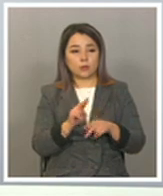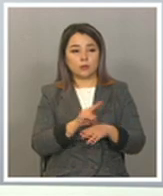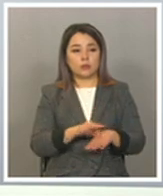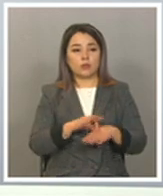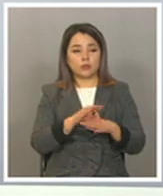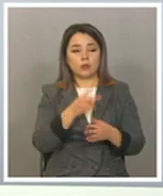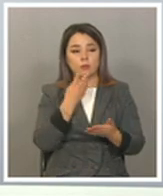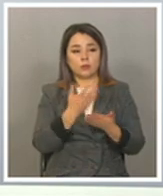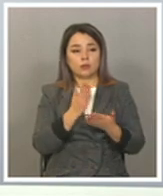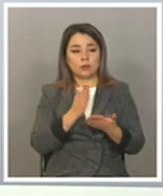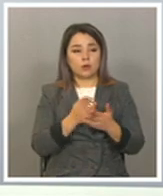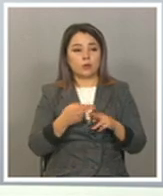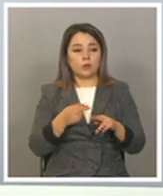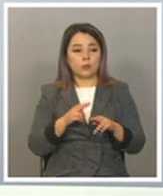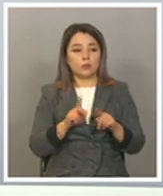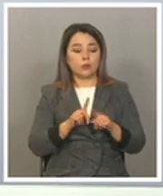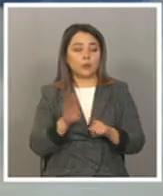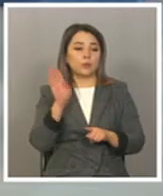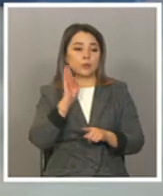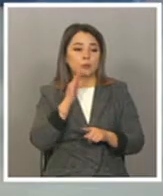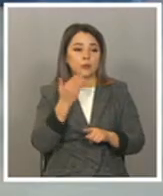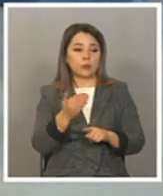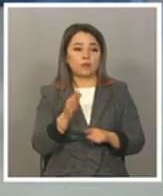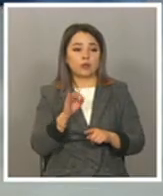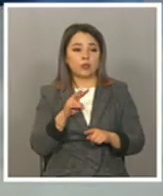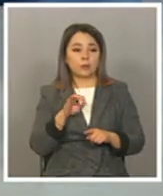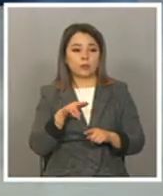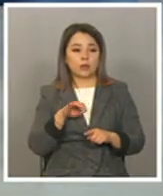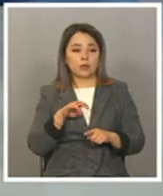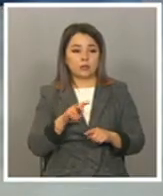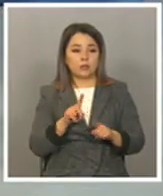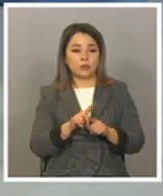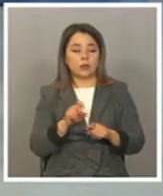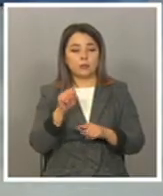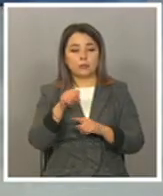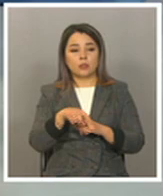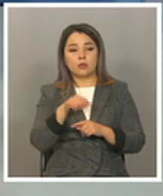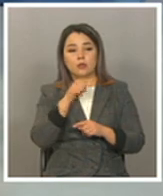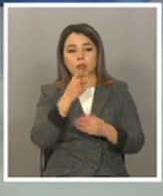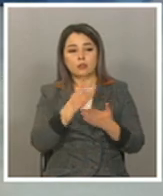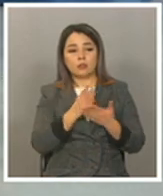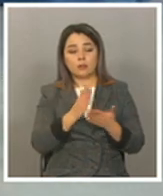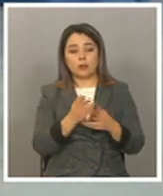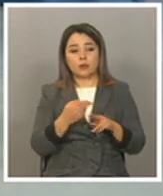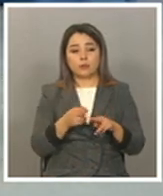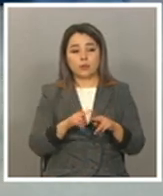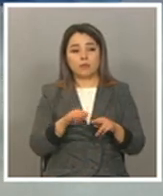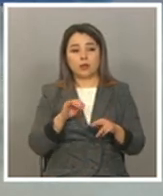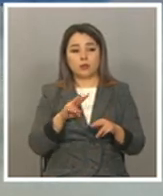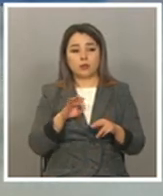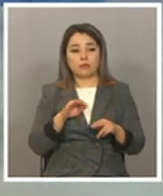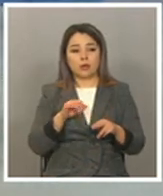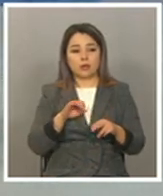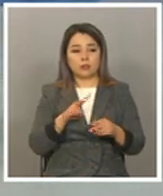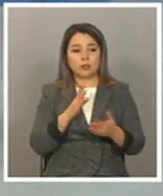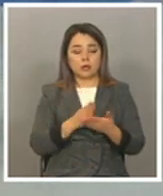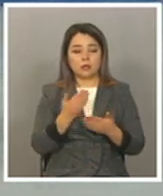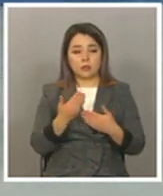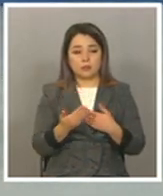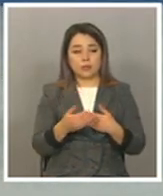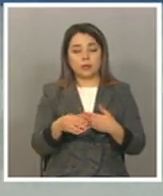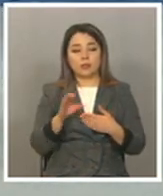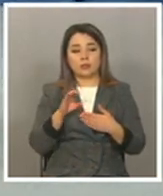үшін біз осы жердегі суға фенофталейн индикаторын тамызамыз. Себебі фенофталейн